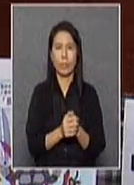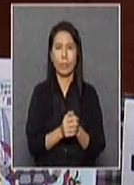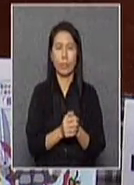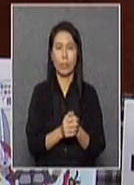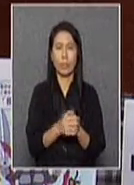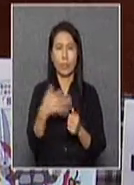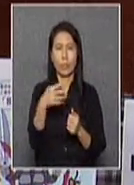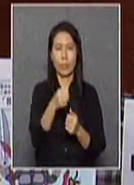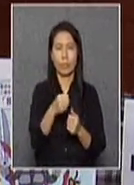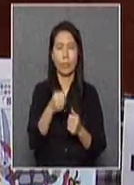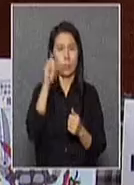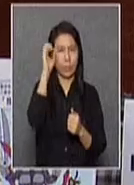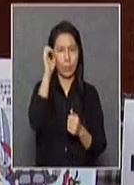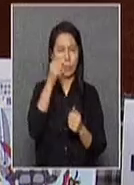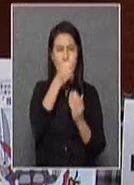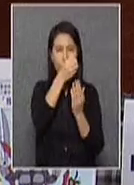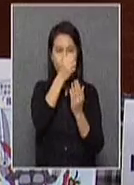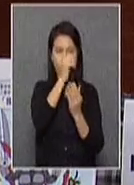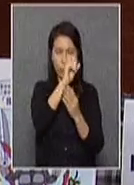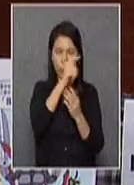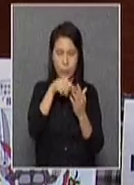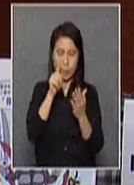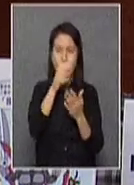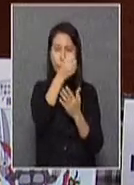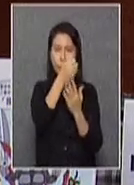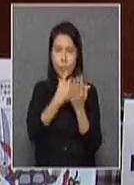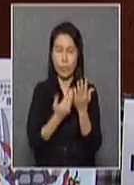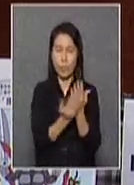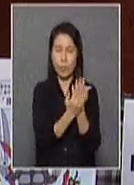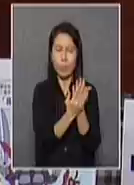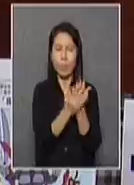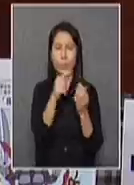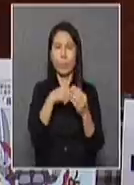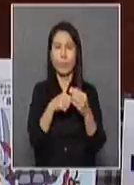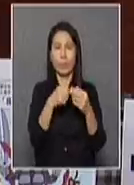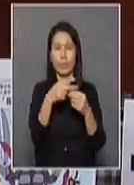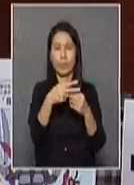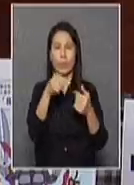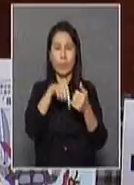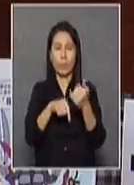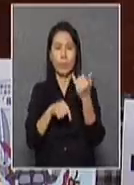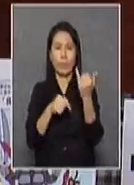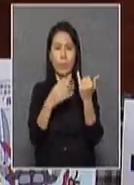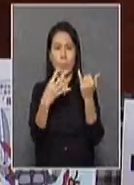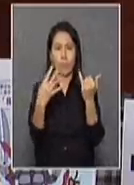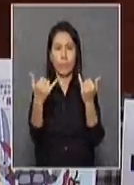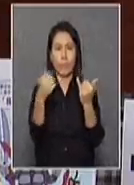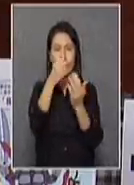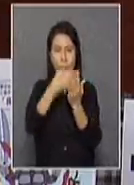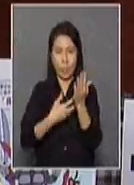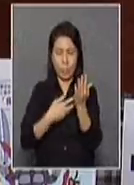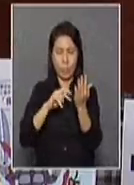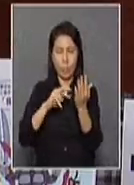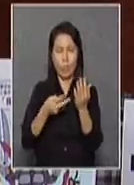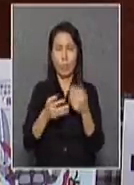主席，我動議通過會議講稿附錄以上的第646項修正案，削